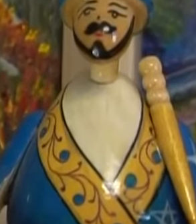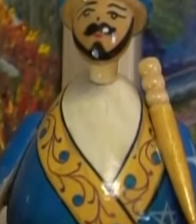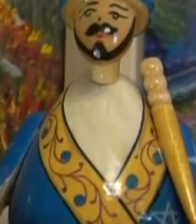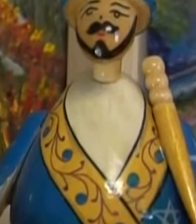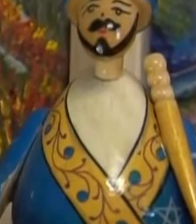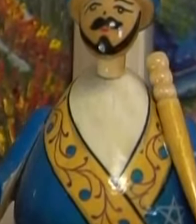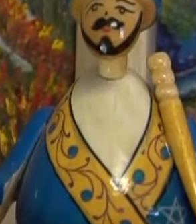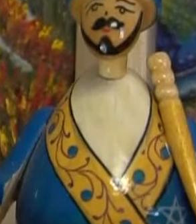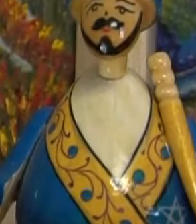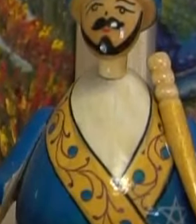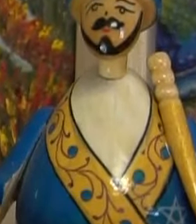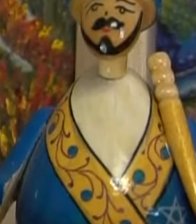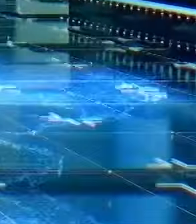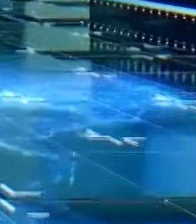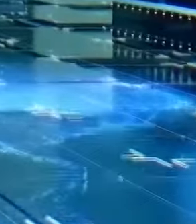тсу